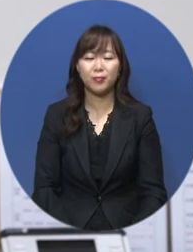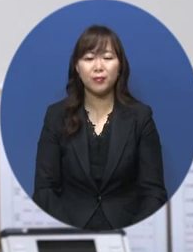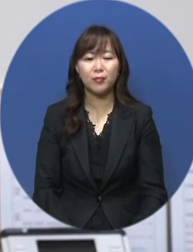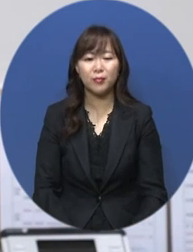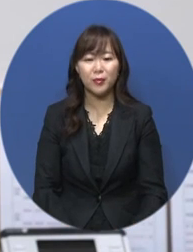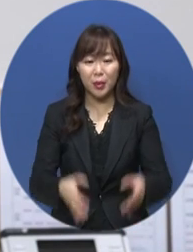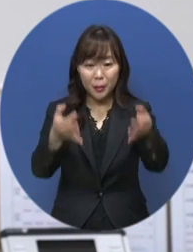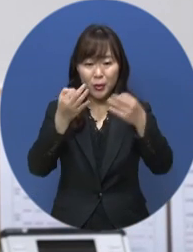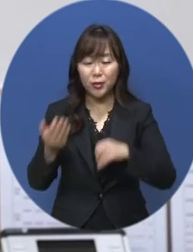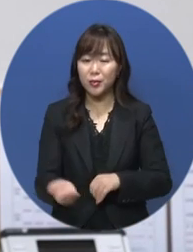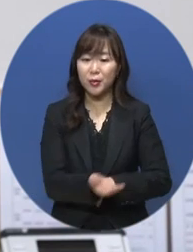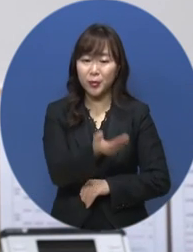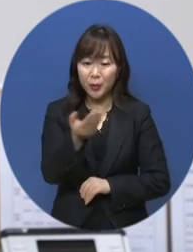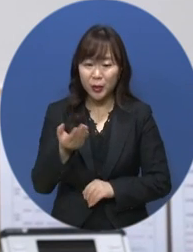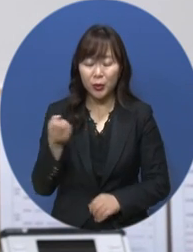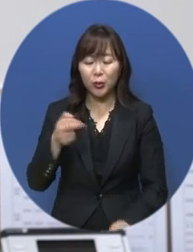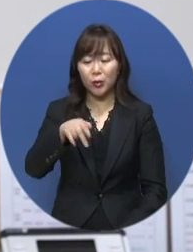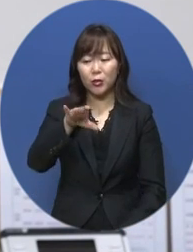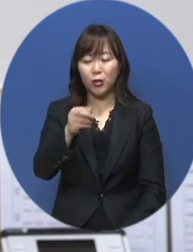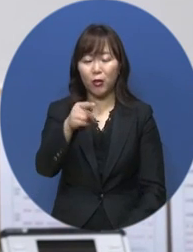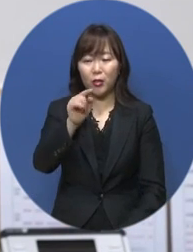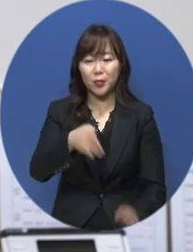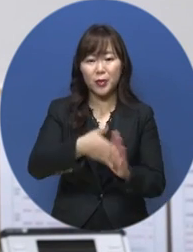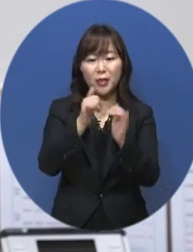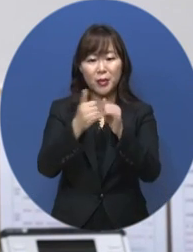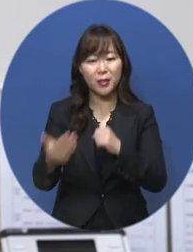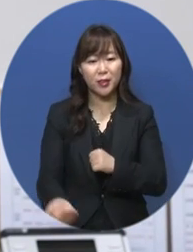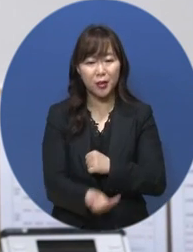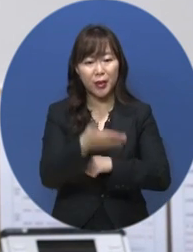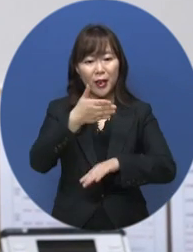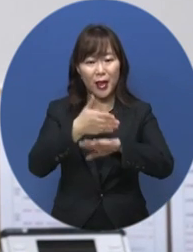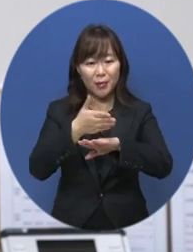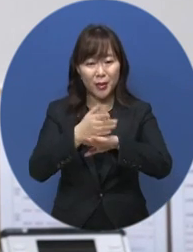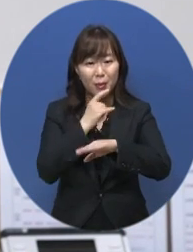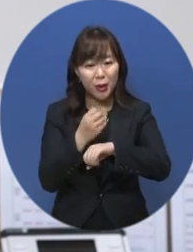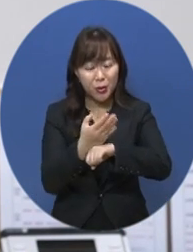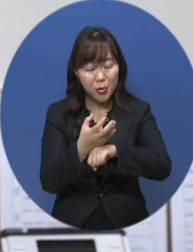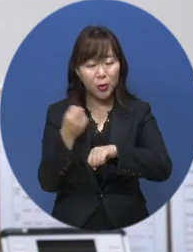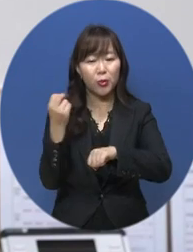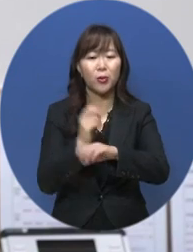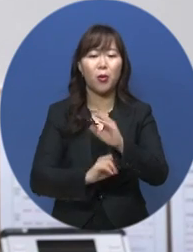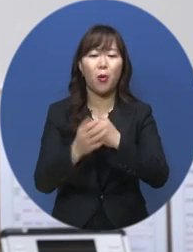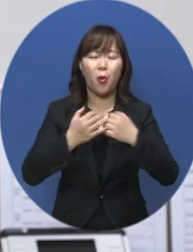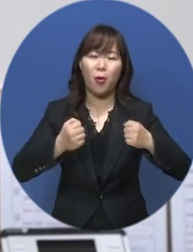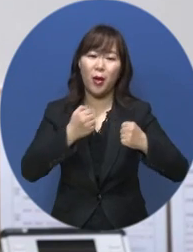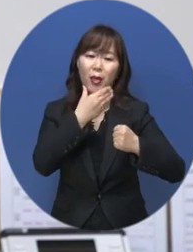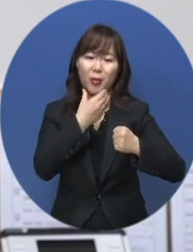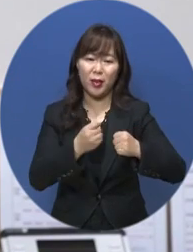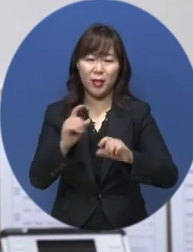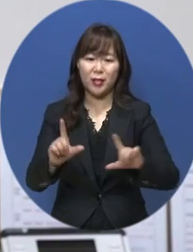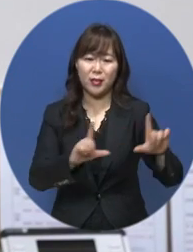함께 해주신 그 시청자 여러분 그리고 정읍 시민 여러분께 감사의 말씀을 드리고 더욱